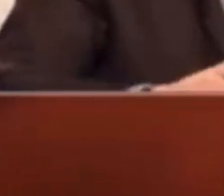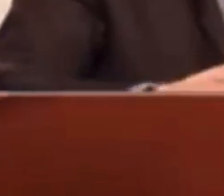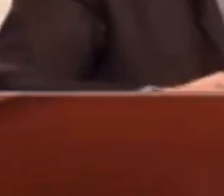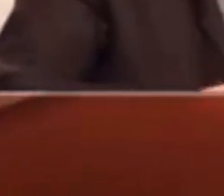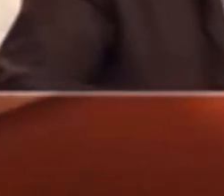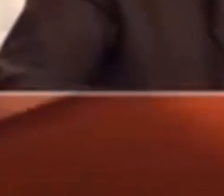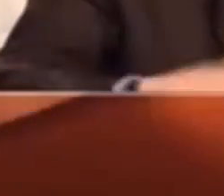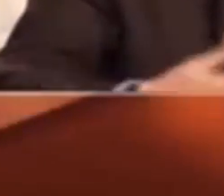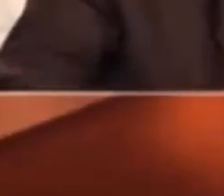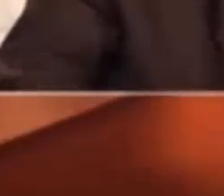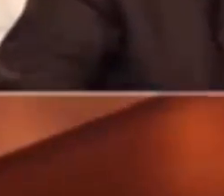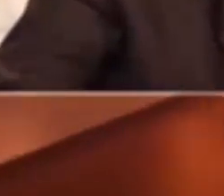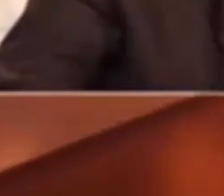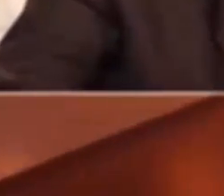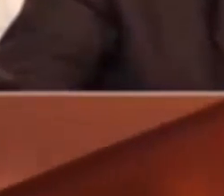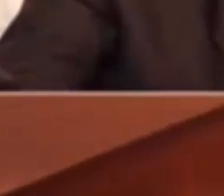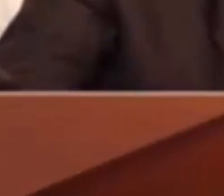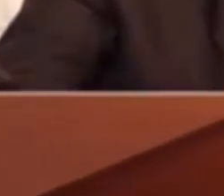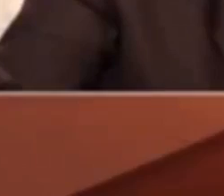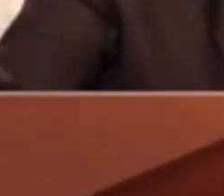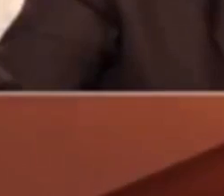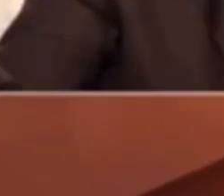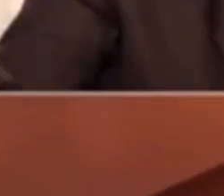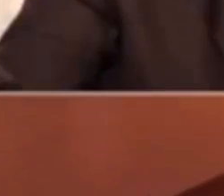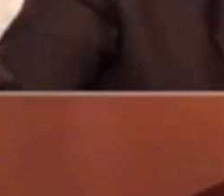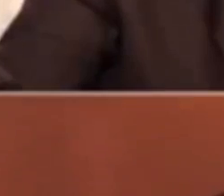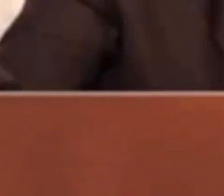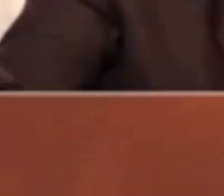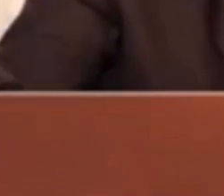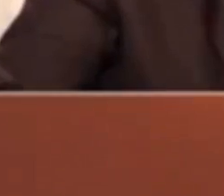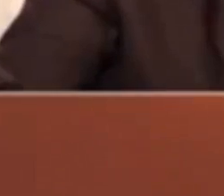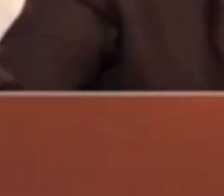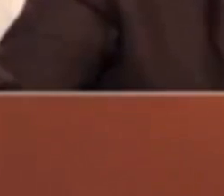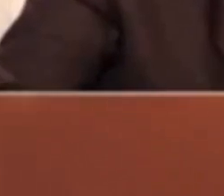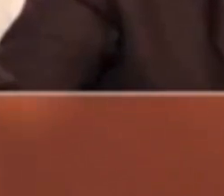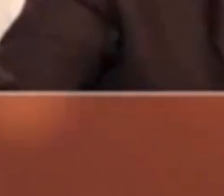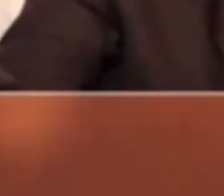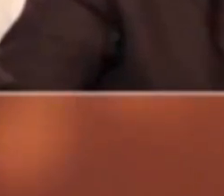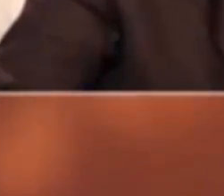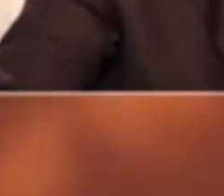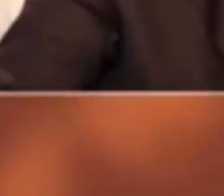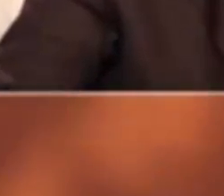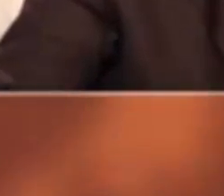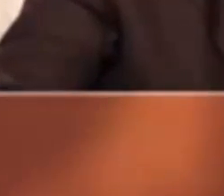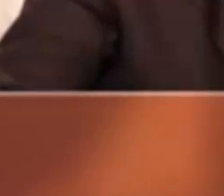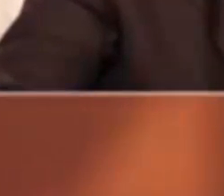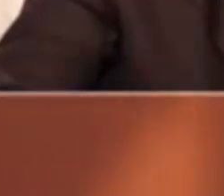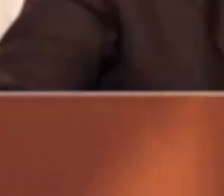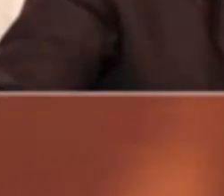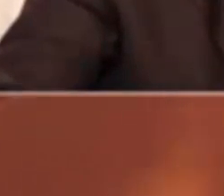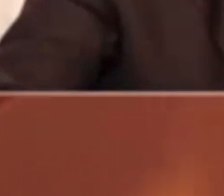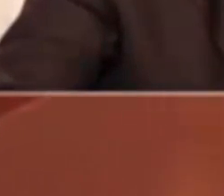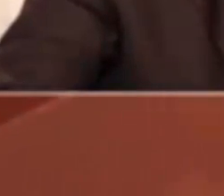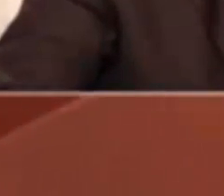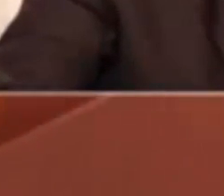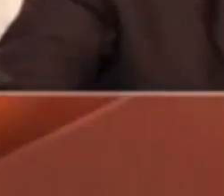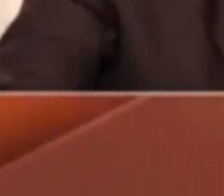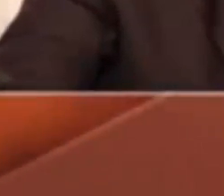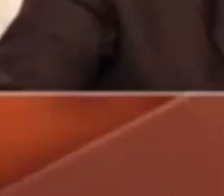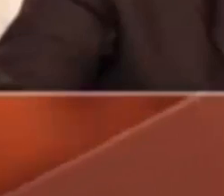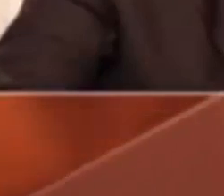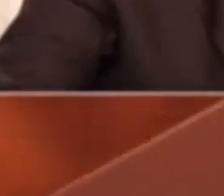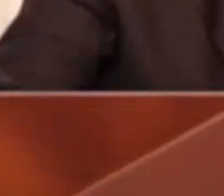اللي جايين والجيل اللي جديد اللي جاي ان شاء الله، وحنا ان شاء الله دايرين شراكه مع مؤسسه محمد الخامس لبناء هذا المركز